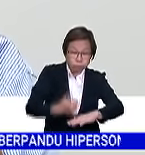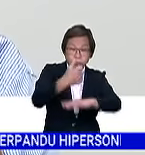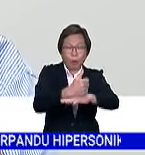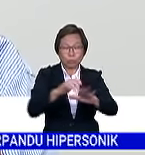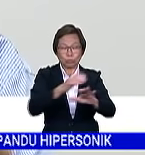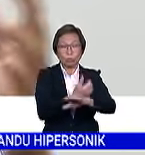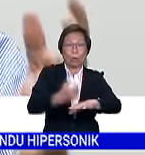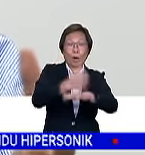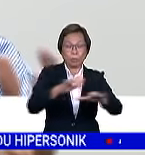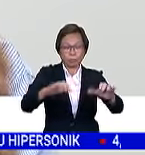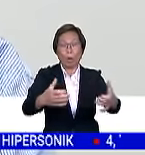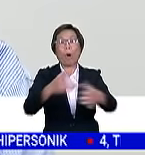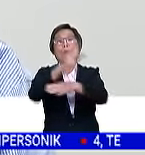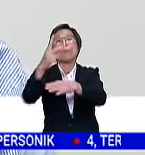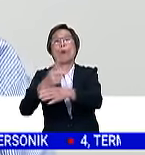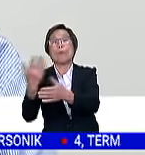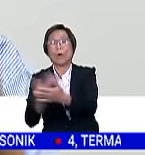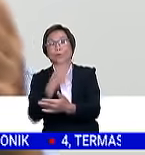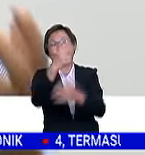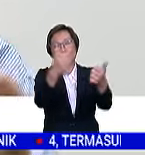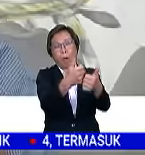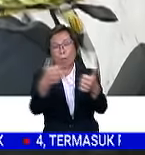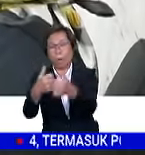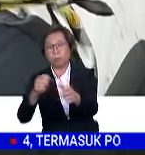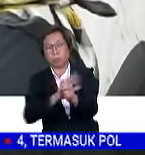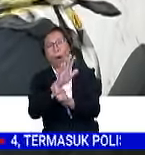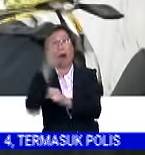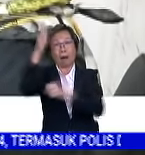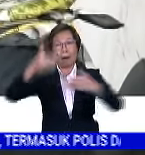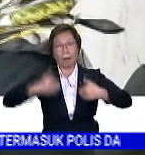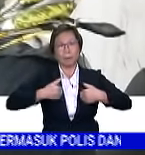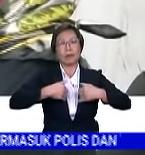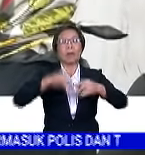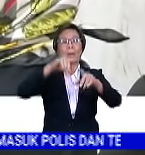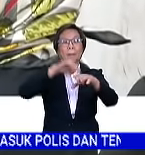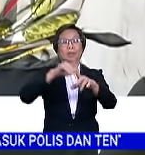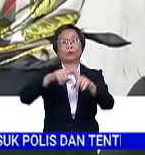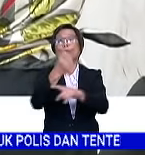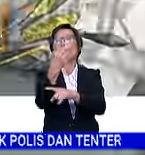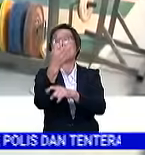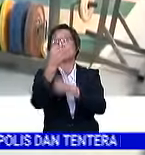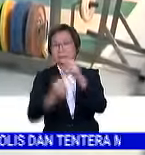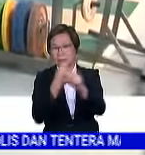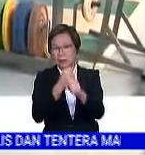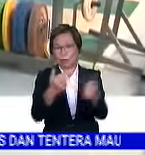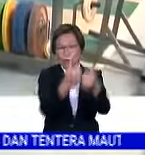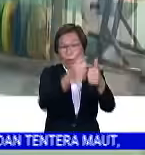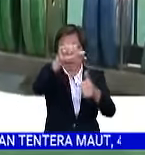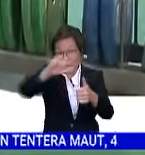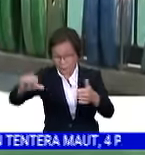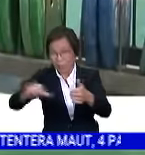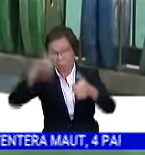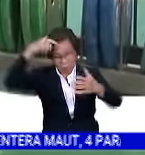squad kebangsaan yang baru. Dua kejohanan kelayakan ke Commonwealth akan diadakan pada penghujung tahun ini, iaitu kejohanan Asia yang